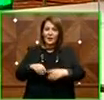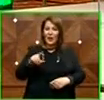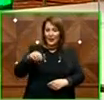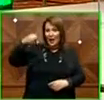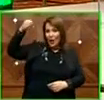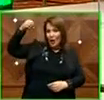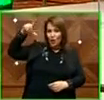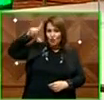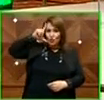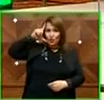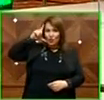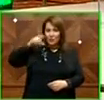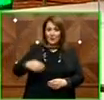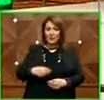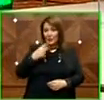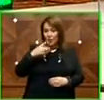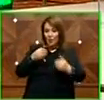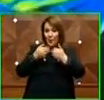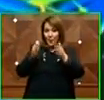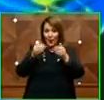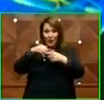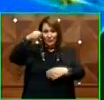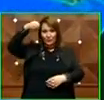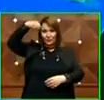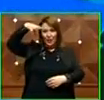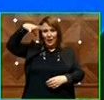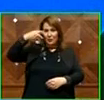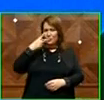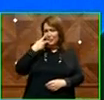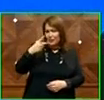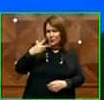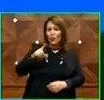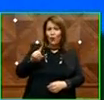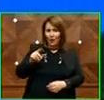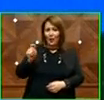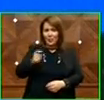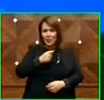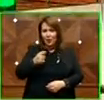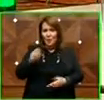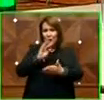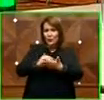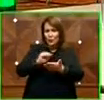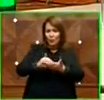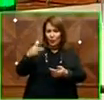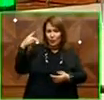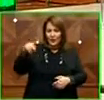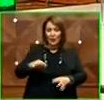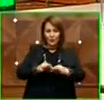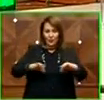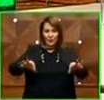هي قاعده تطلع نشوفوهم يبداوا يشعلوا باش نعرفوا احنا غير بالنظر نعرفوا المكاتب نتاعنا اللي البلدان اللي